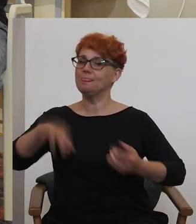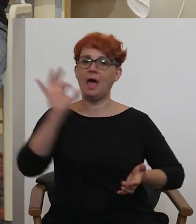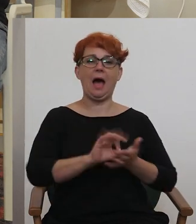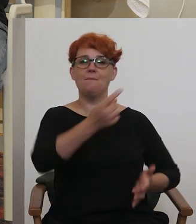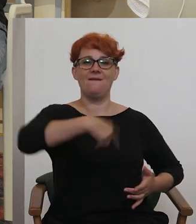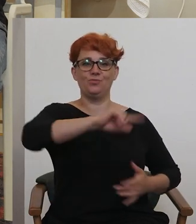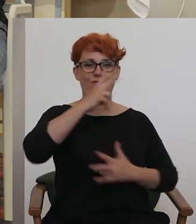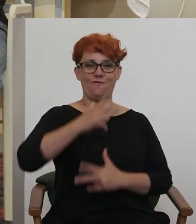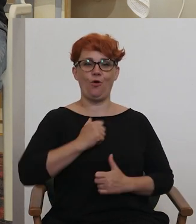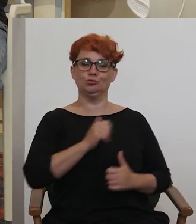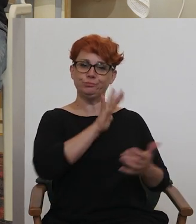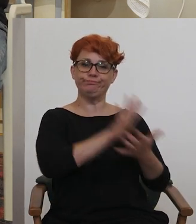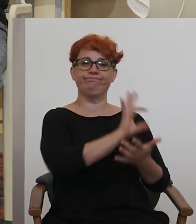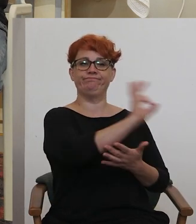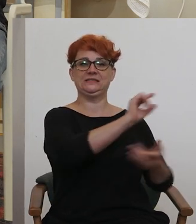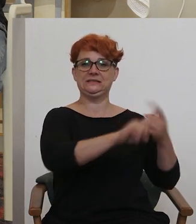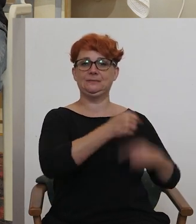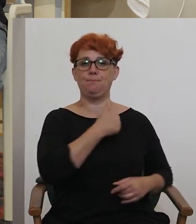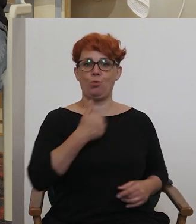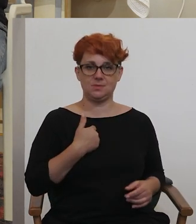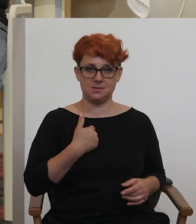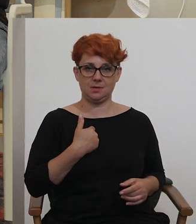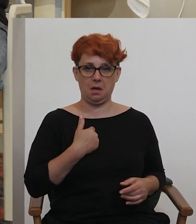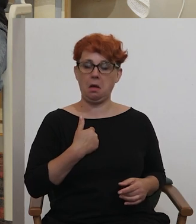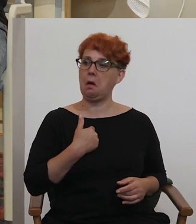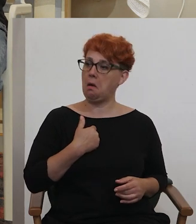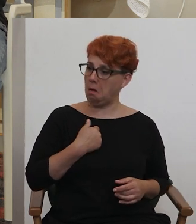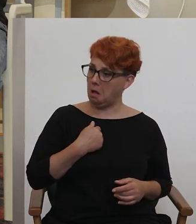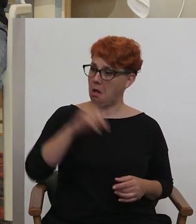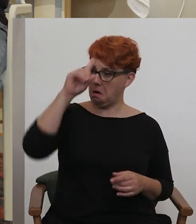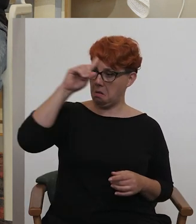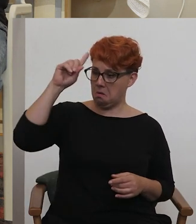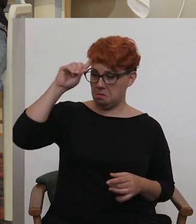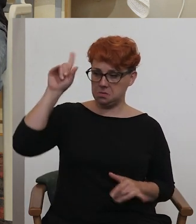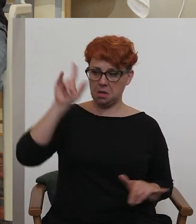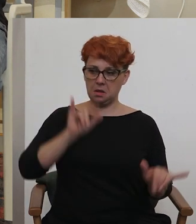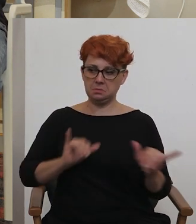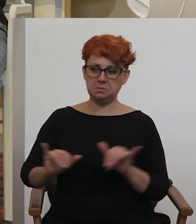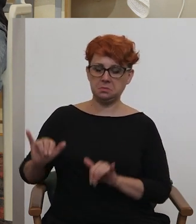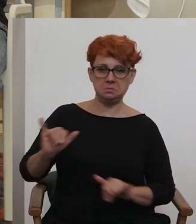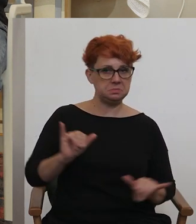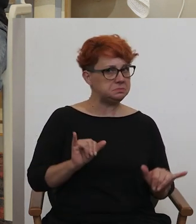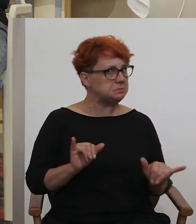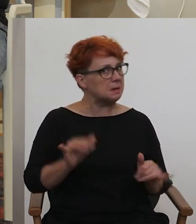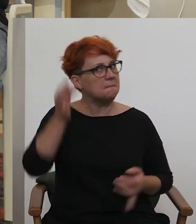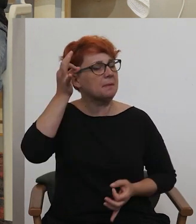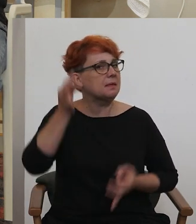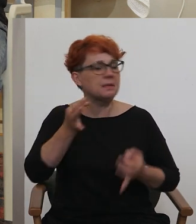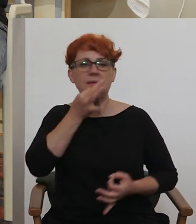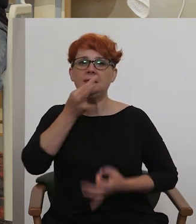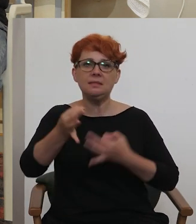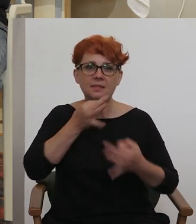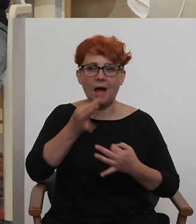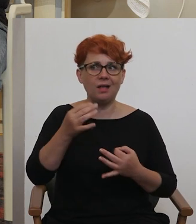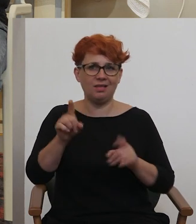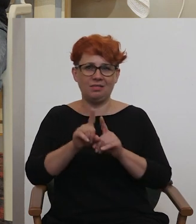polskie. Więc tym ludziom też zaczęły się rodzić w głowach różne pytania. Zaczęły się